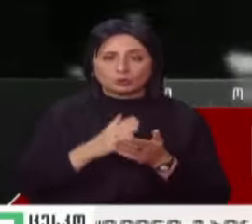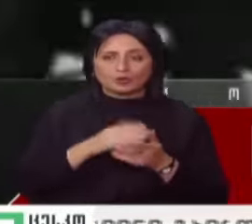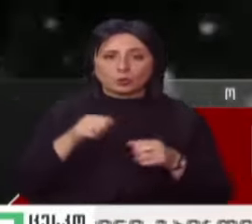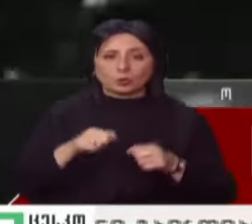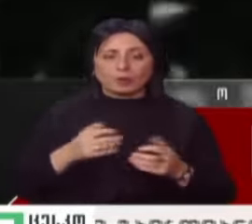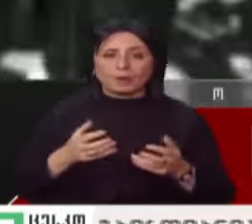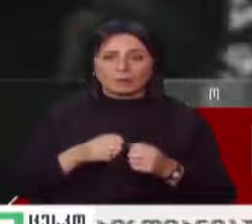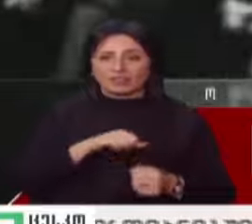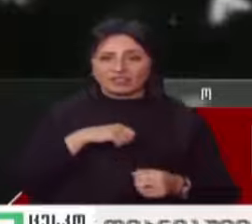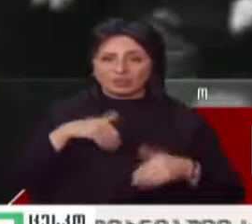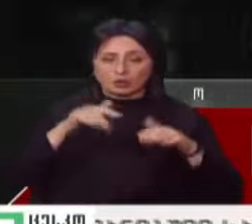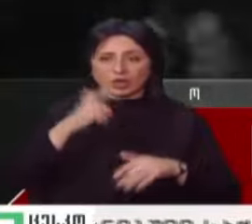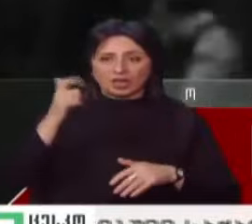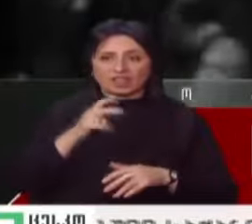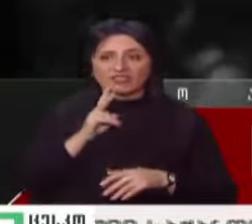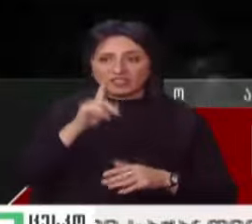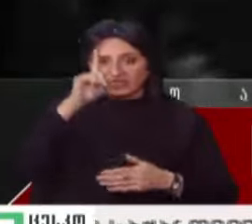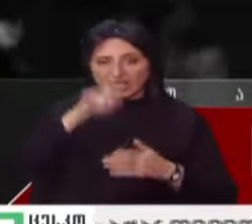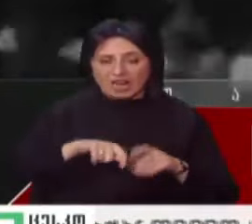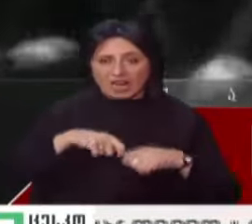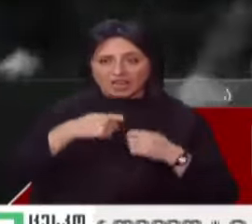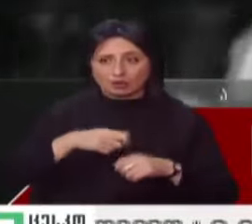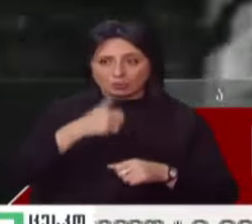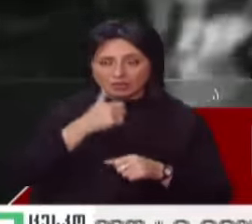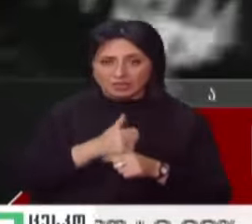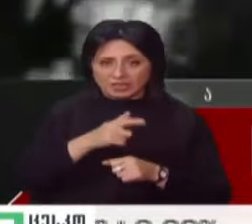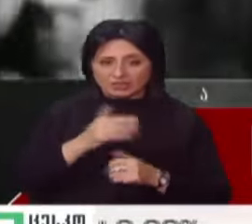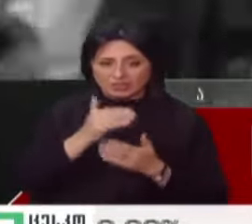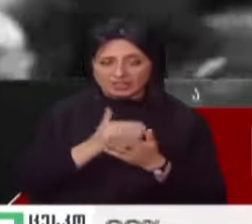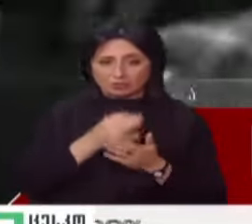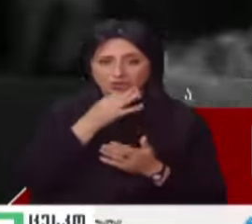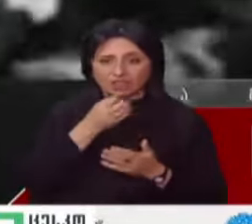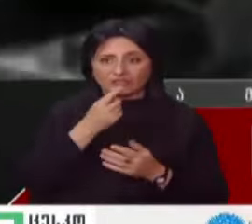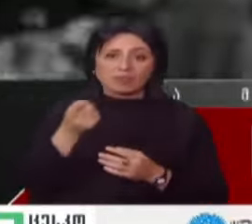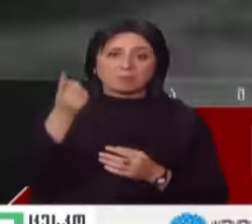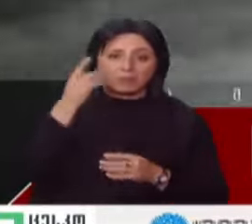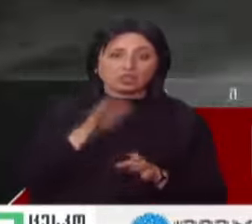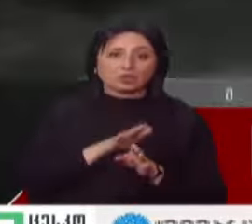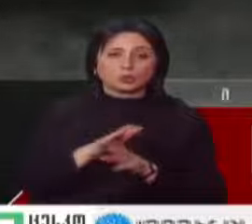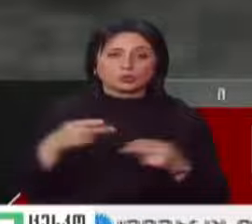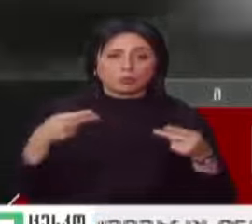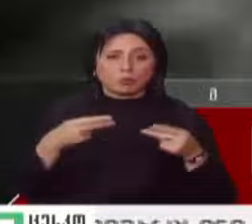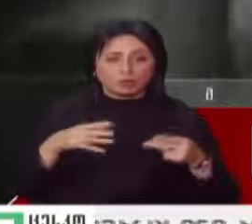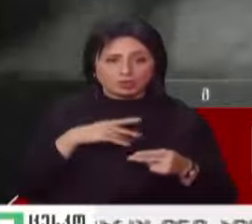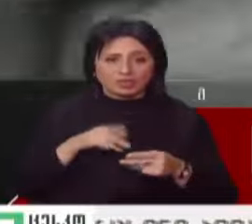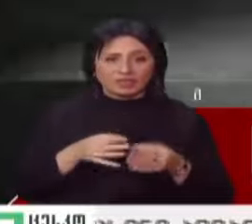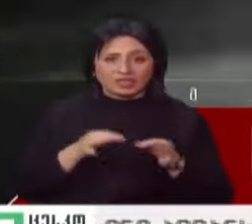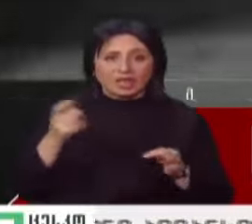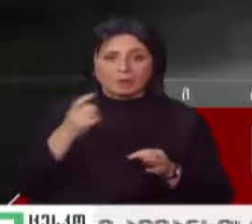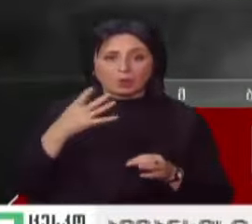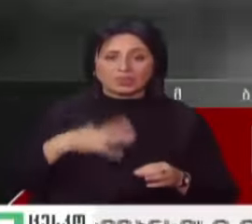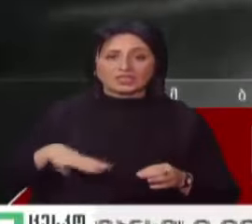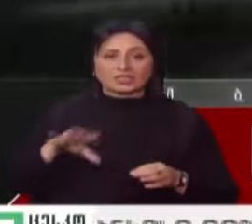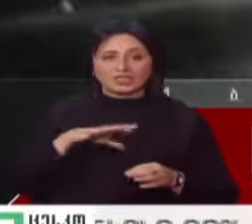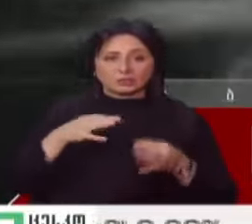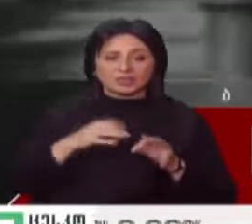уплеба мииго тават гадаецгуйда вис андобда куэгнис садавебс. Система джеркидев машин срулад пропорци ули иго. Дамо укидебели